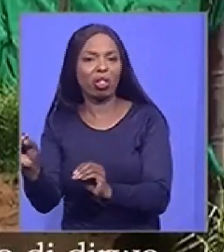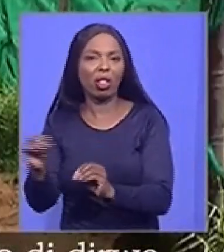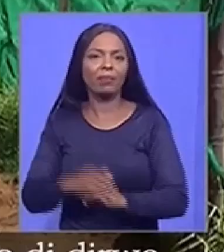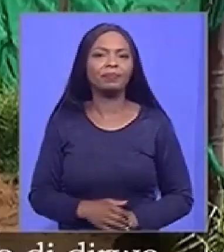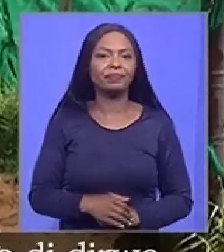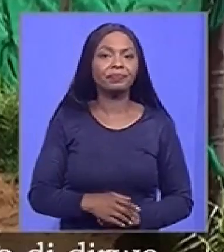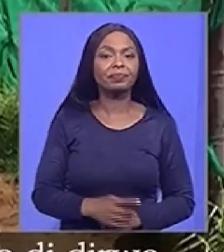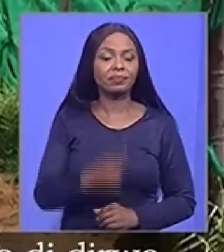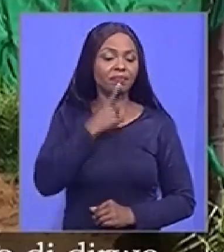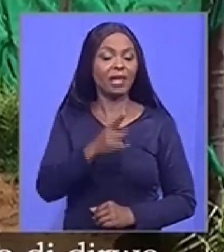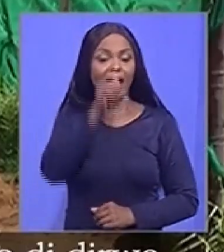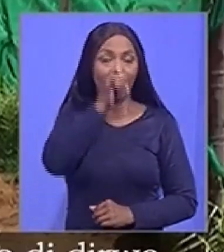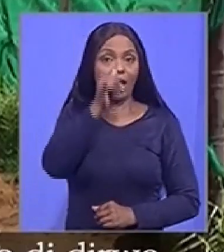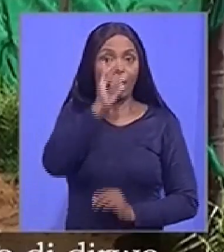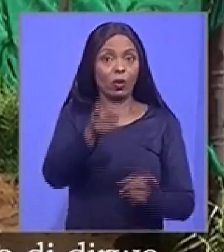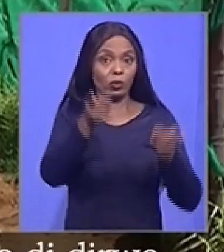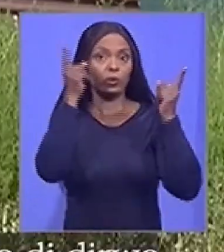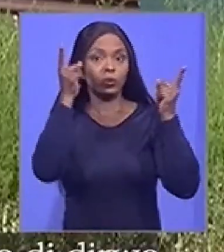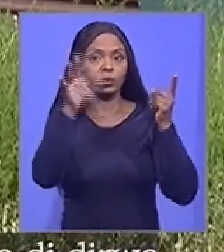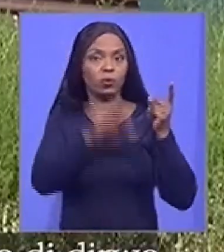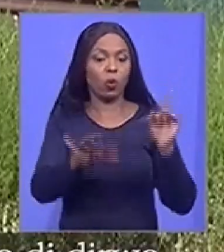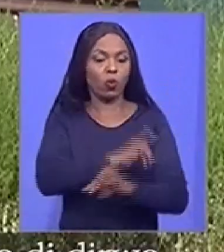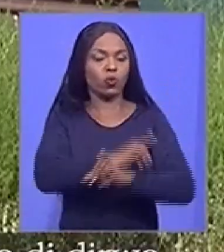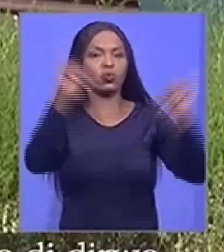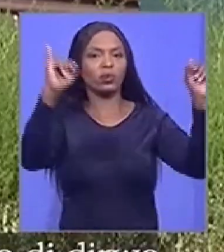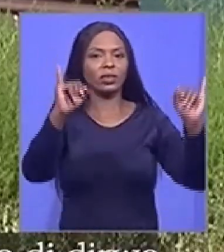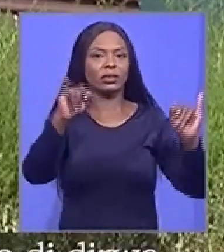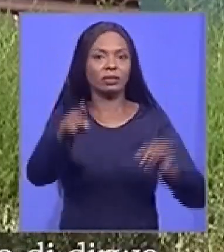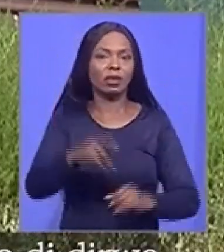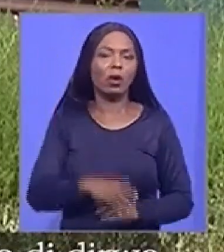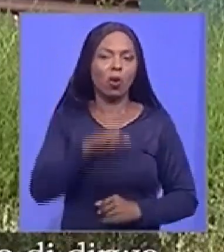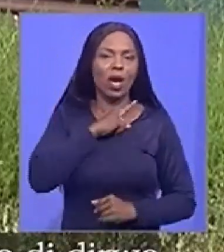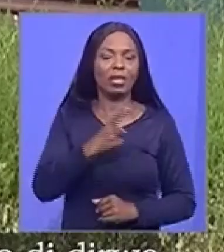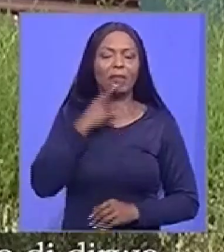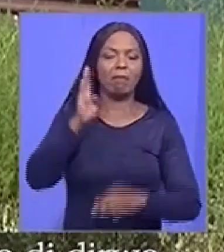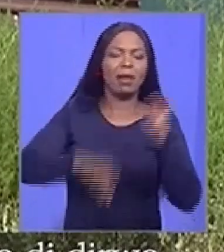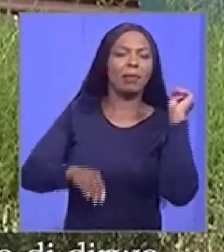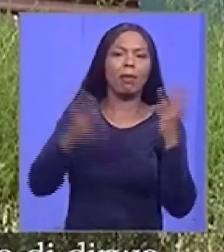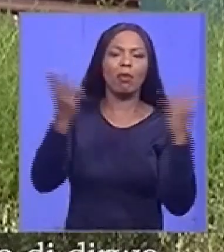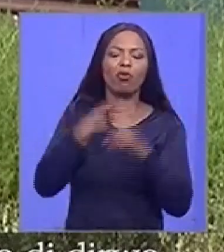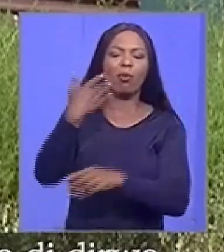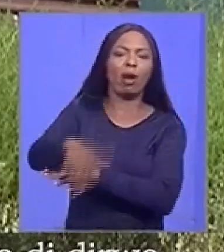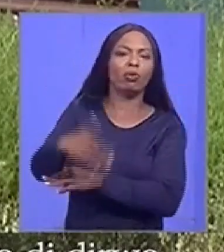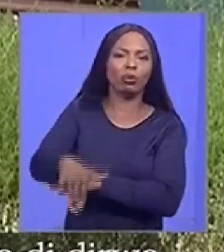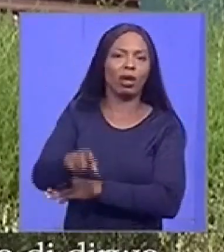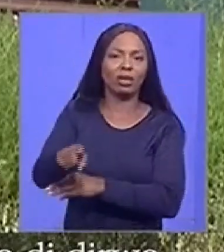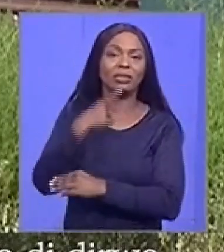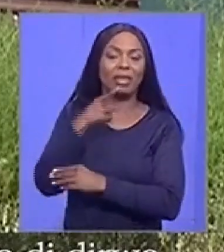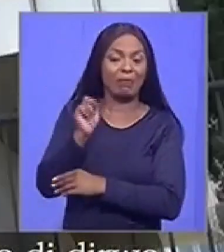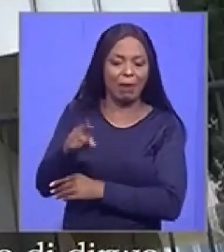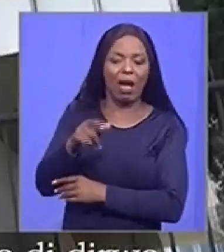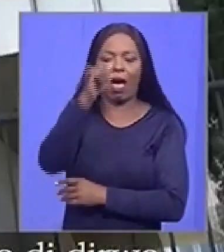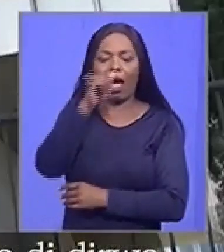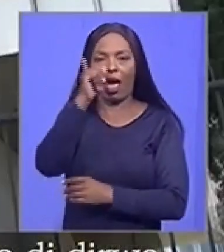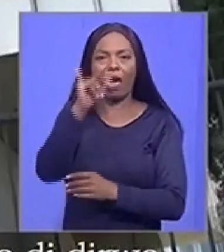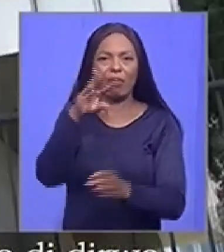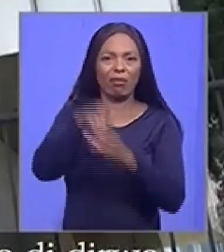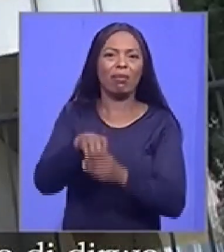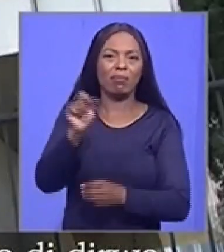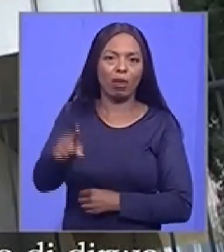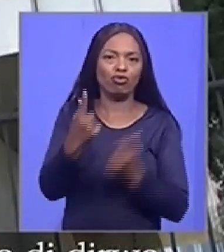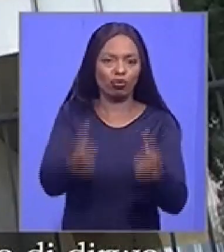boroko mme baagi ba rwesa molato ba ditšhaba ba ba leng mo nageng e se ka fa molaong. Mo tsibogong e kwadilweng kantoro ya tonakgolo e begile